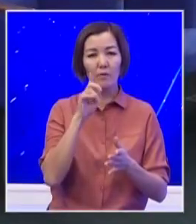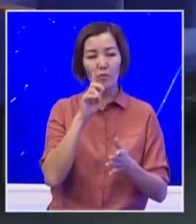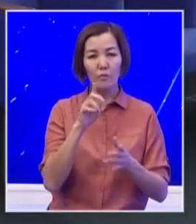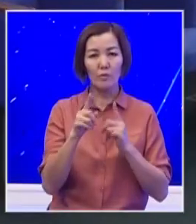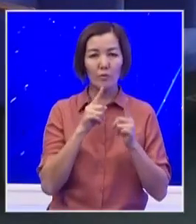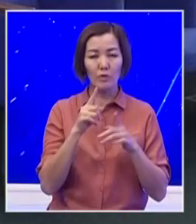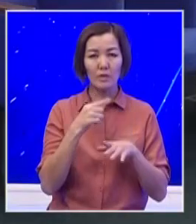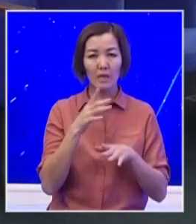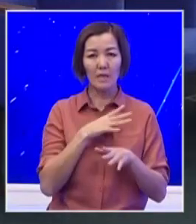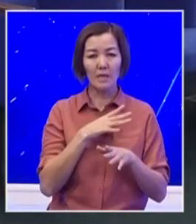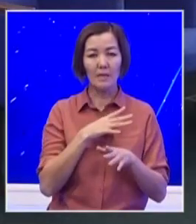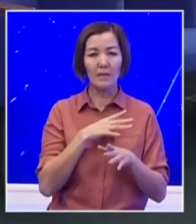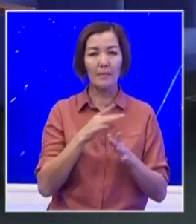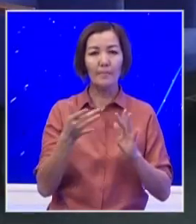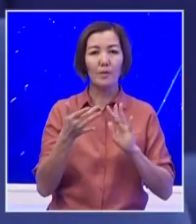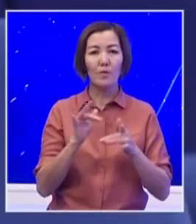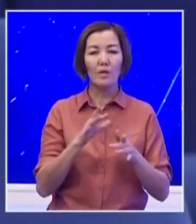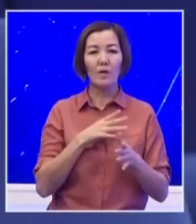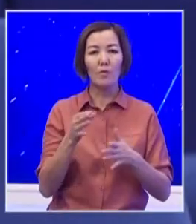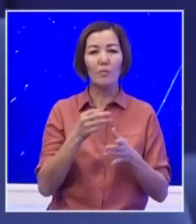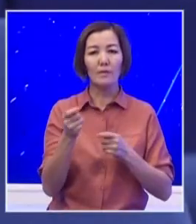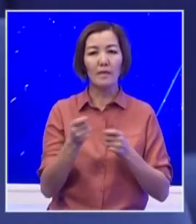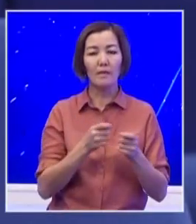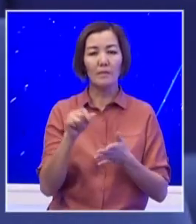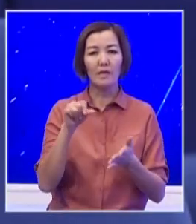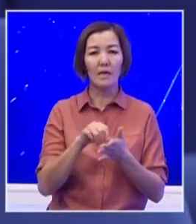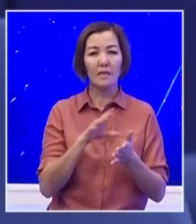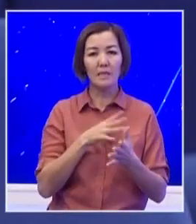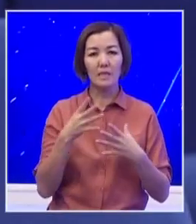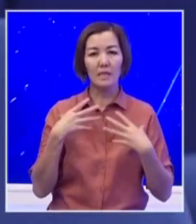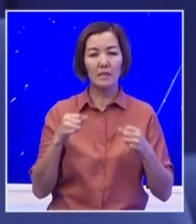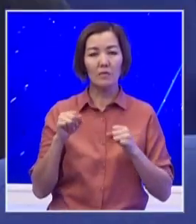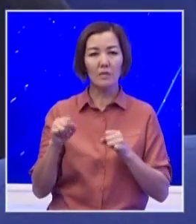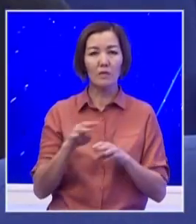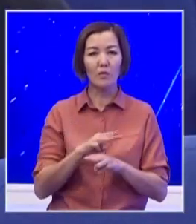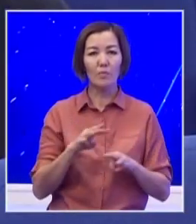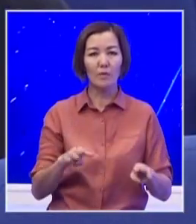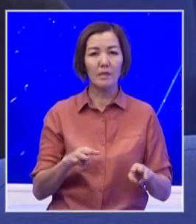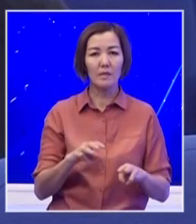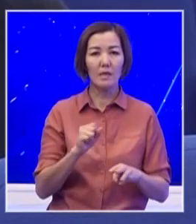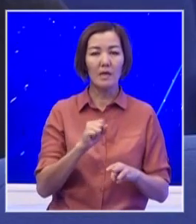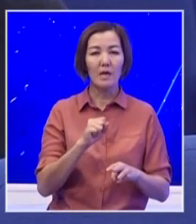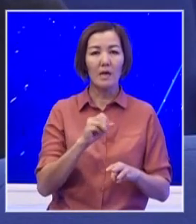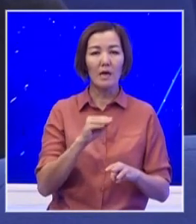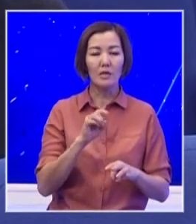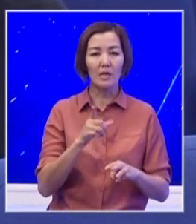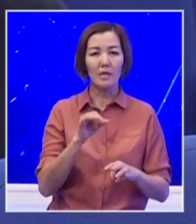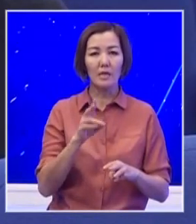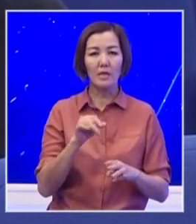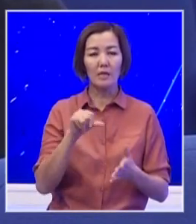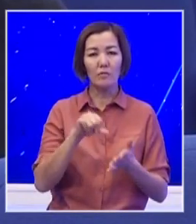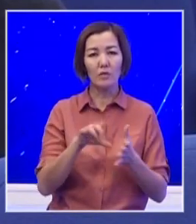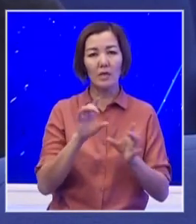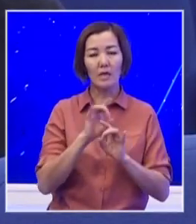айтылды. Жиынға онлайн режимде облыс әкімдері де қатысты. Отырыста денсаулық сақтау министрі Ажар Ғиният осыған қатысты баяндама